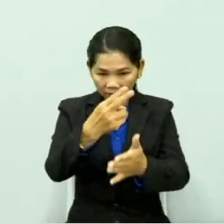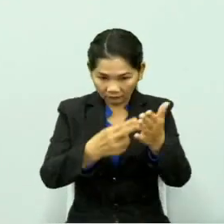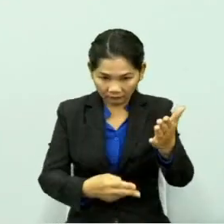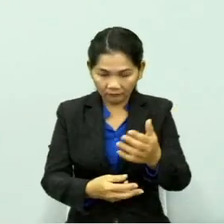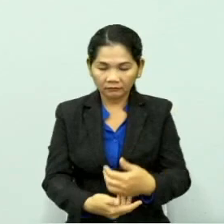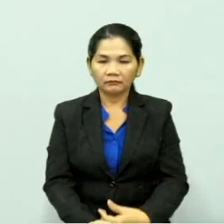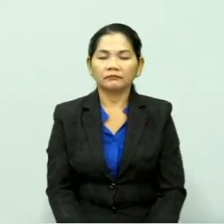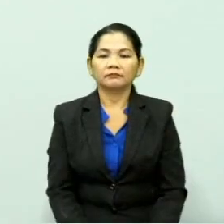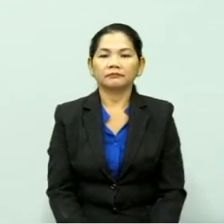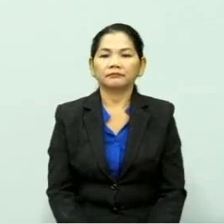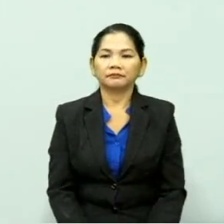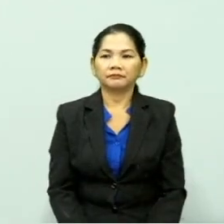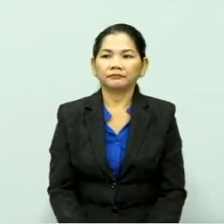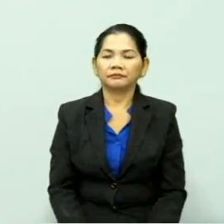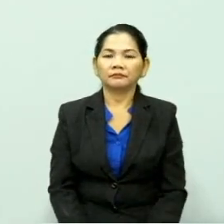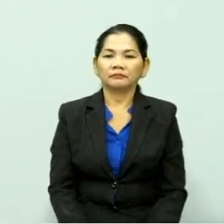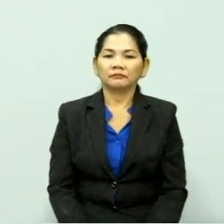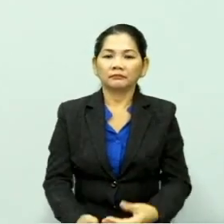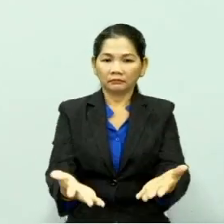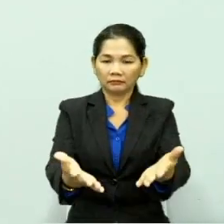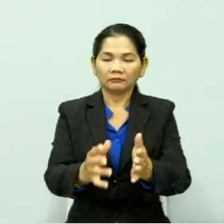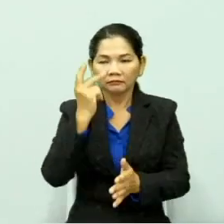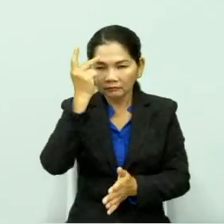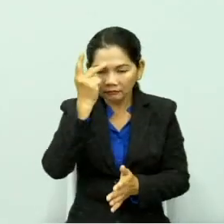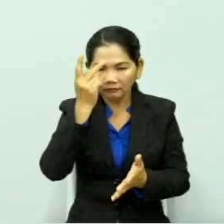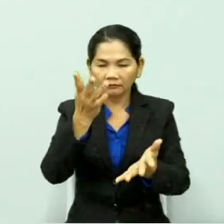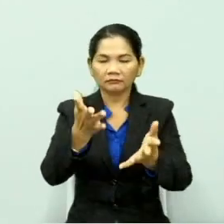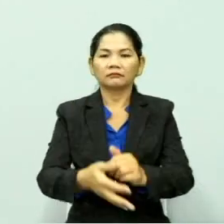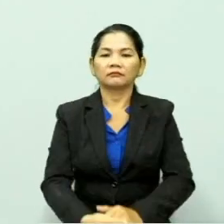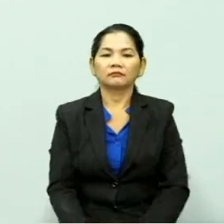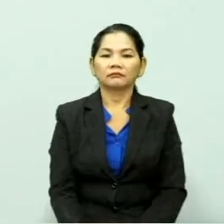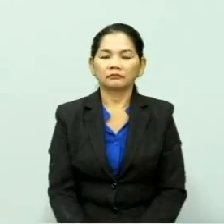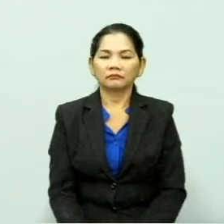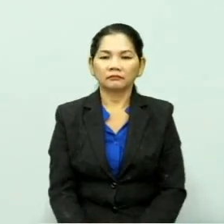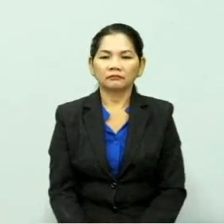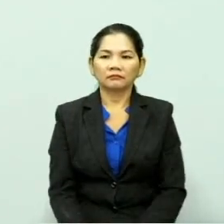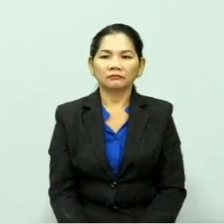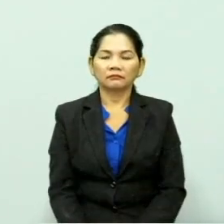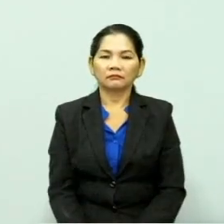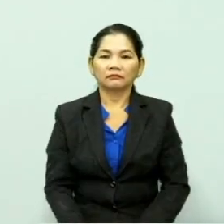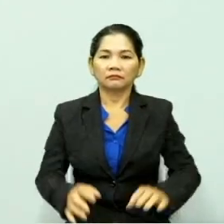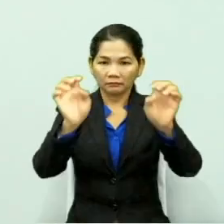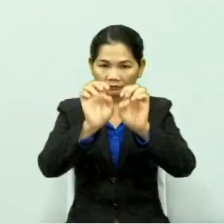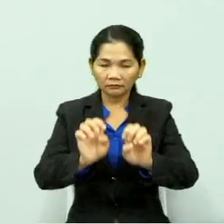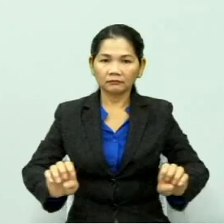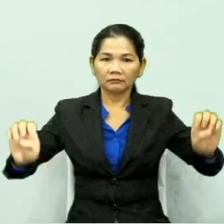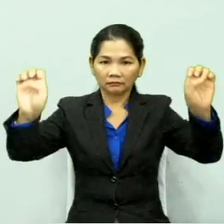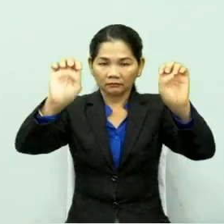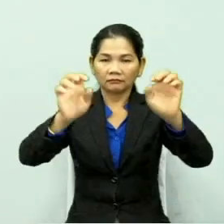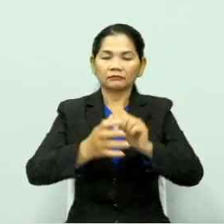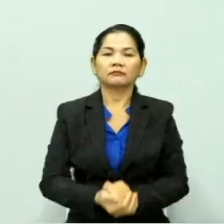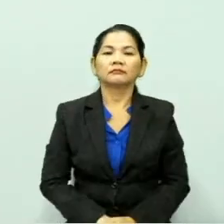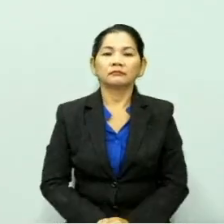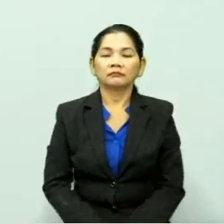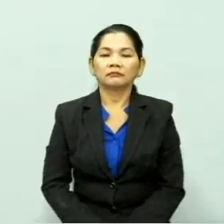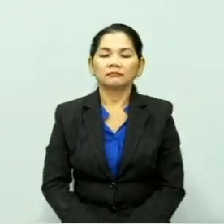khà chà chẳng con cho luôn cất tại khné nè con á chà thò mà chiết nè con hôm nay thò mà